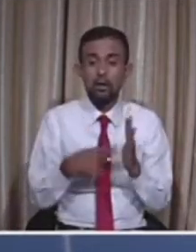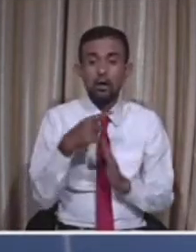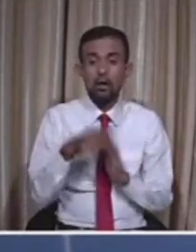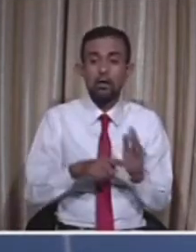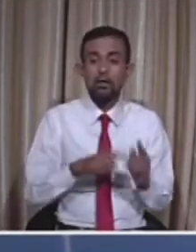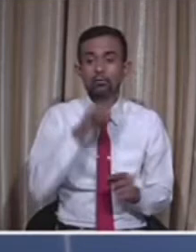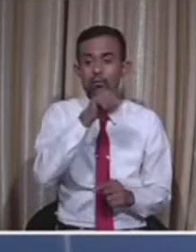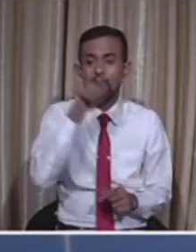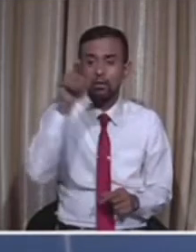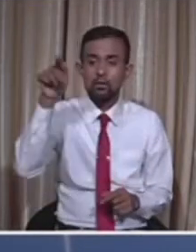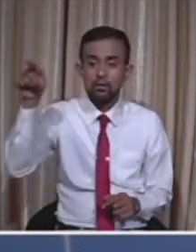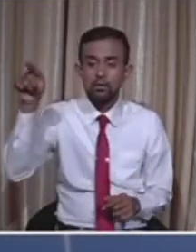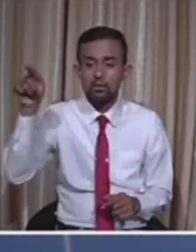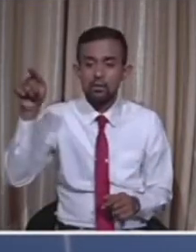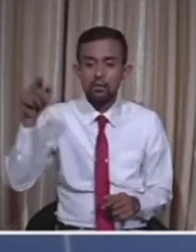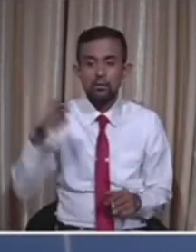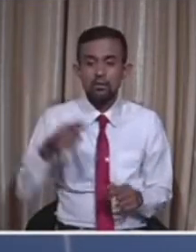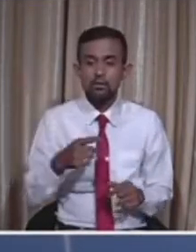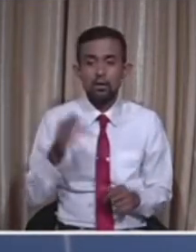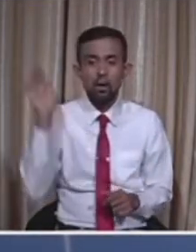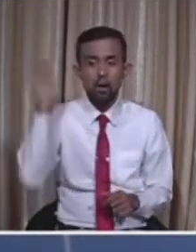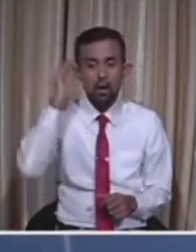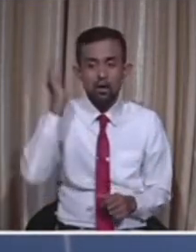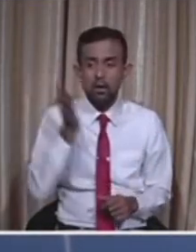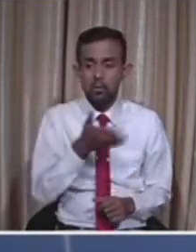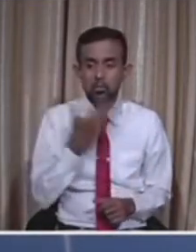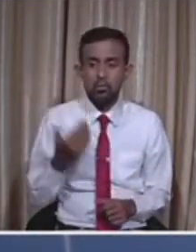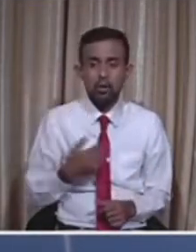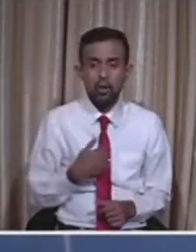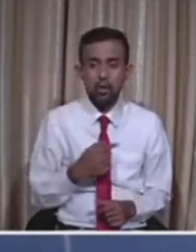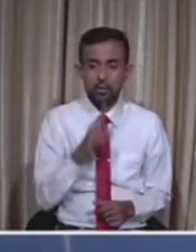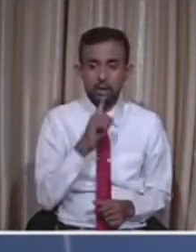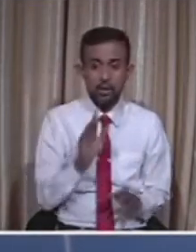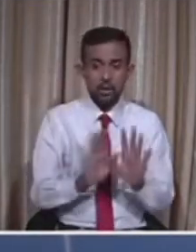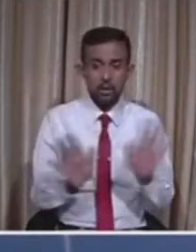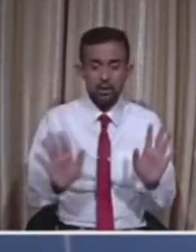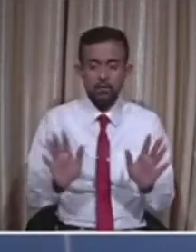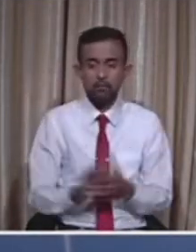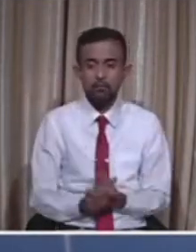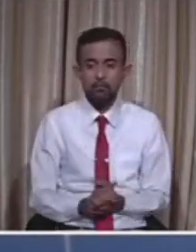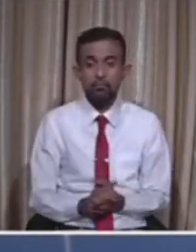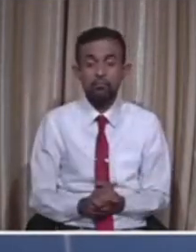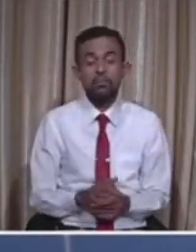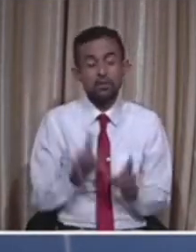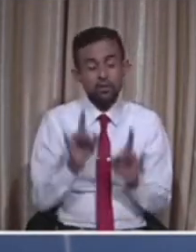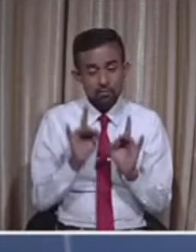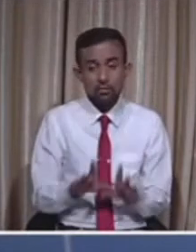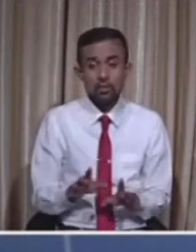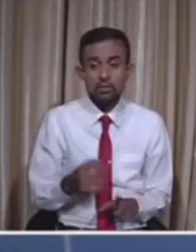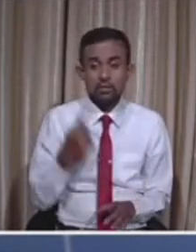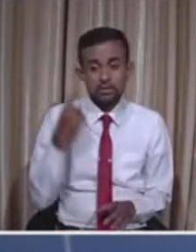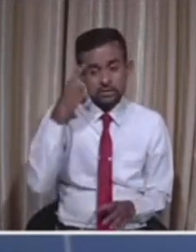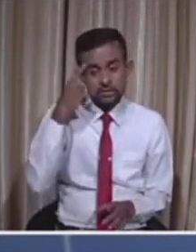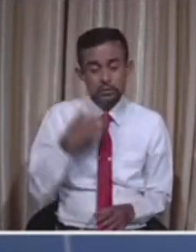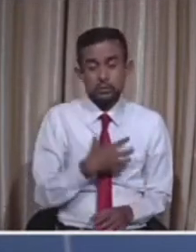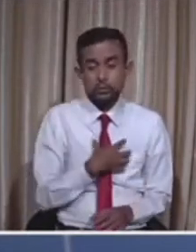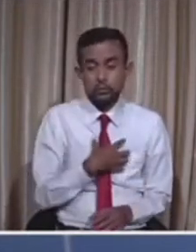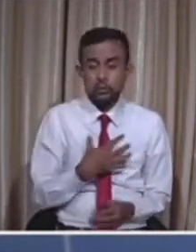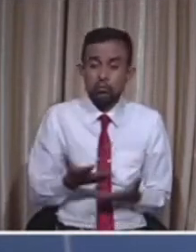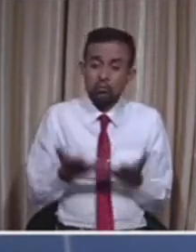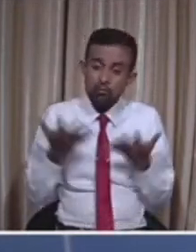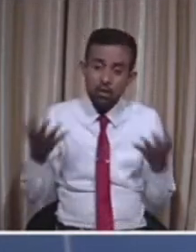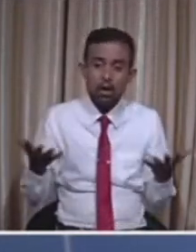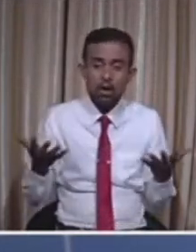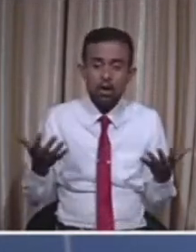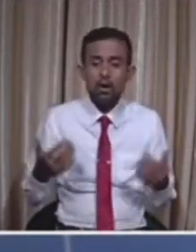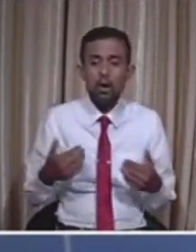යනකොට සමහර ප්‍රතිචාර ලැබෙන්න පුළුවන්. අපි ප්‍රාර්ථනා කරන්නේ නැහැ ඒක. මොකද ඒ තරමටම අපිට තියෙන හිතේ වේදනාවක්. මොකද